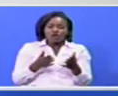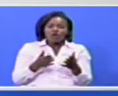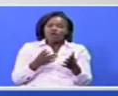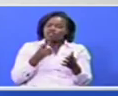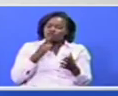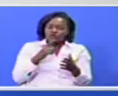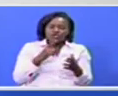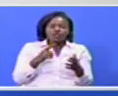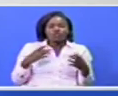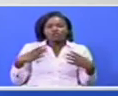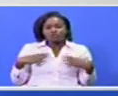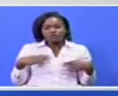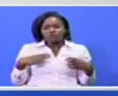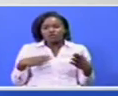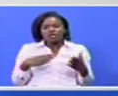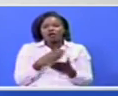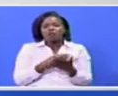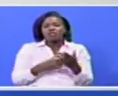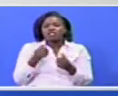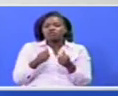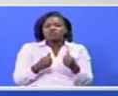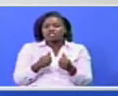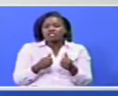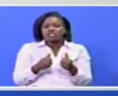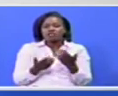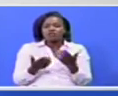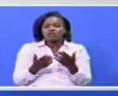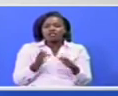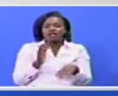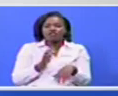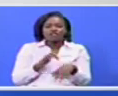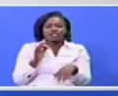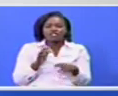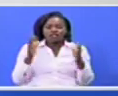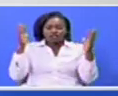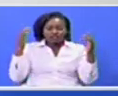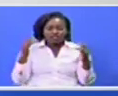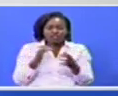kwa mwananchi, sehemu gani ambazo zitapokea mvua kubwa?